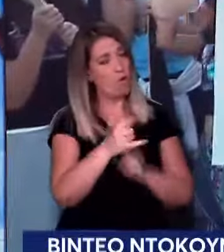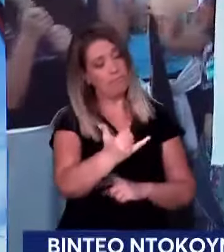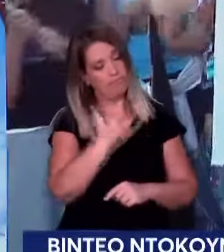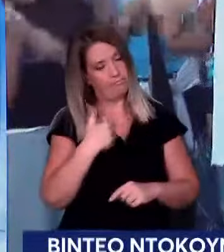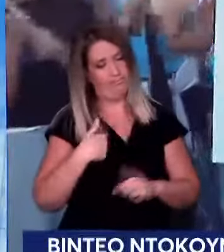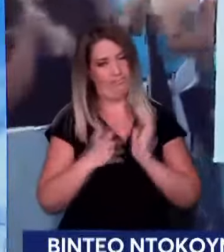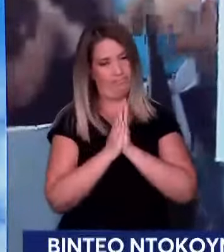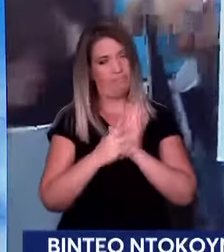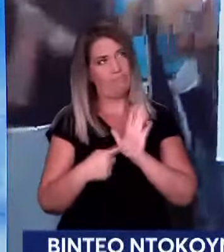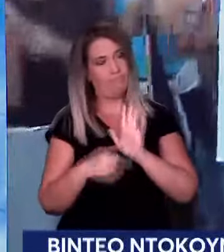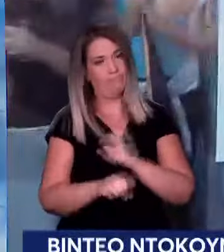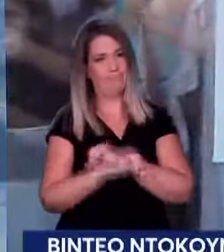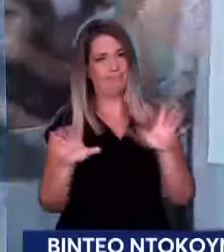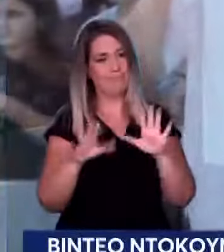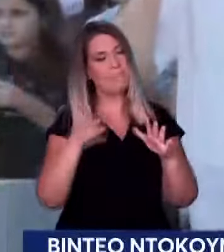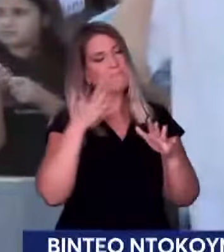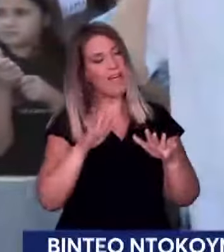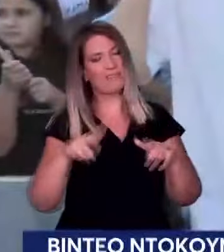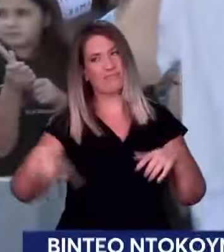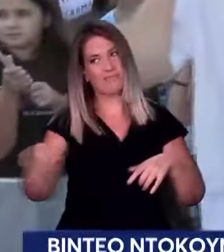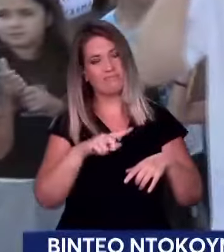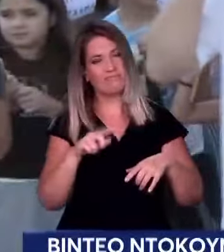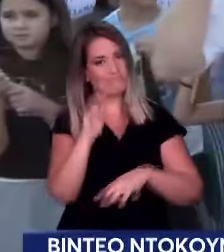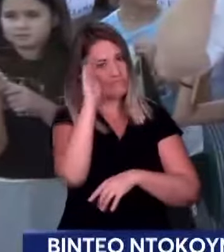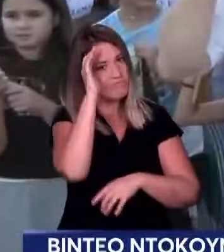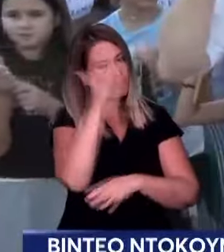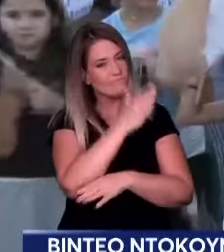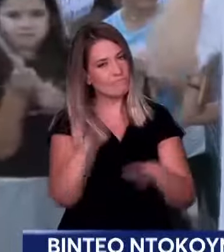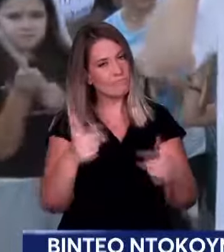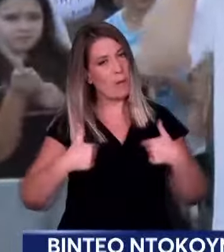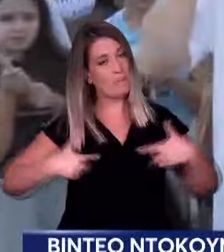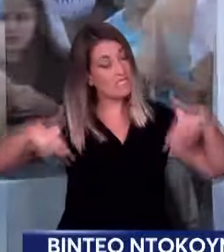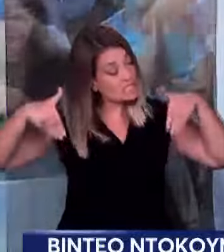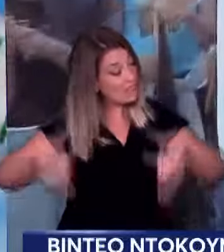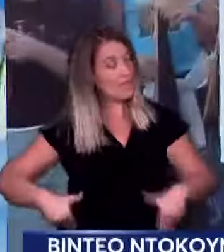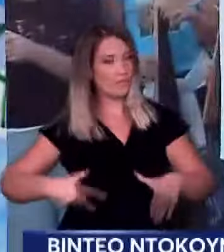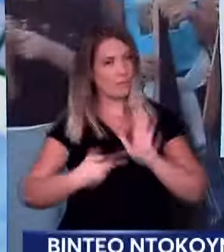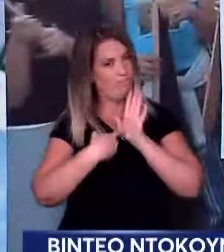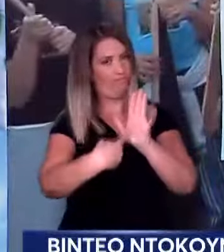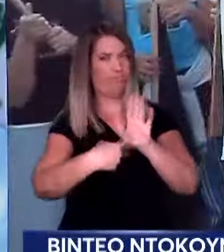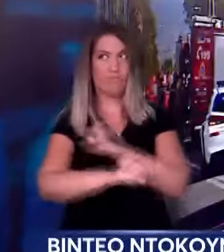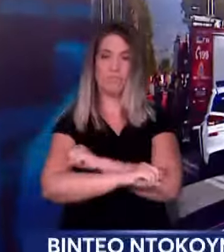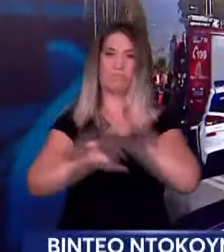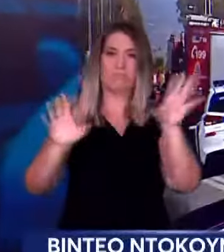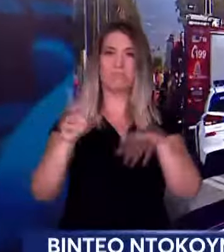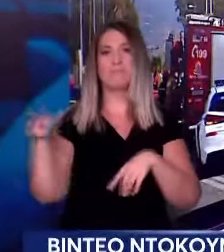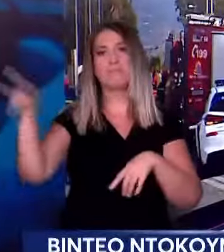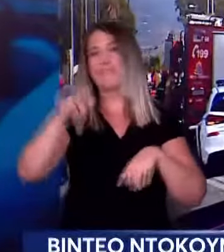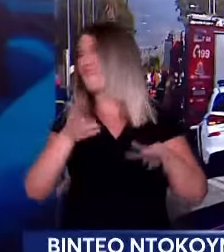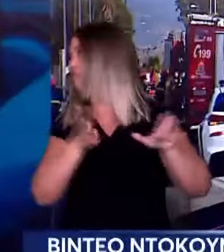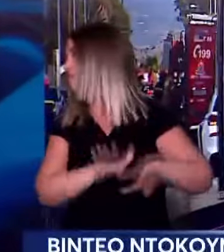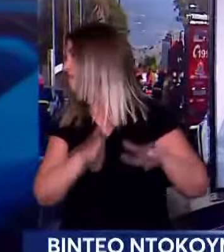ζήτησαν να ακουστεί αυτό που λένε. Και θα το κάνουμε. Πριν τους δώσουμε το λόγο και θέλω να τονίσω